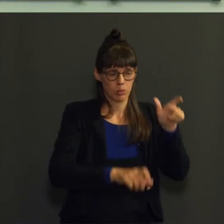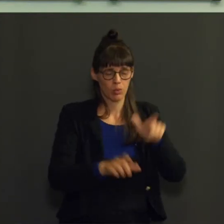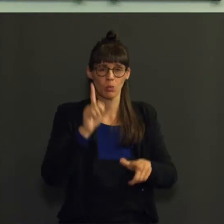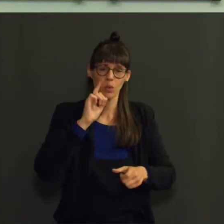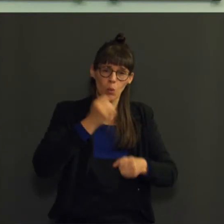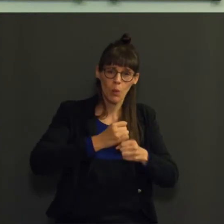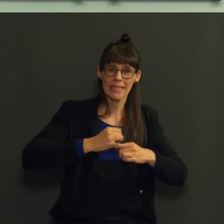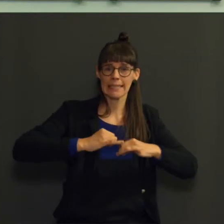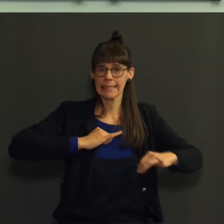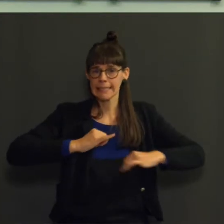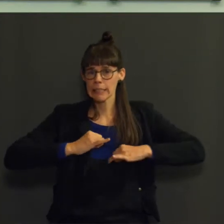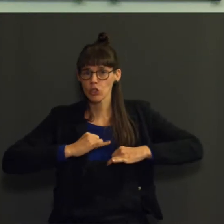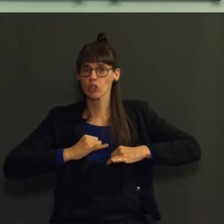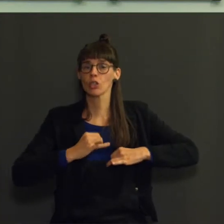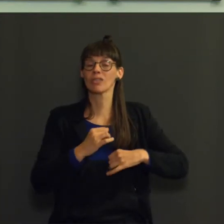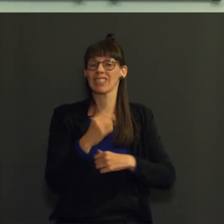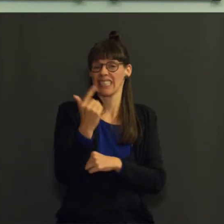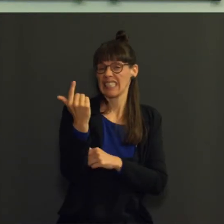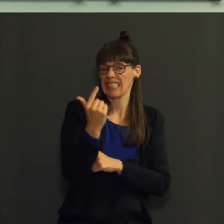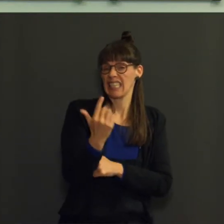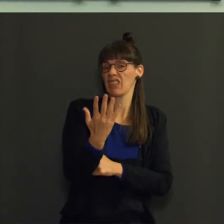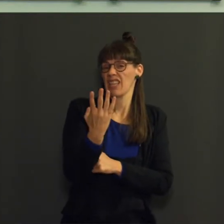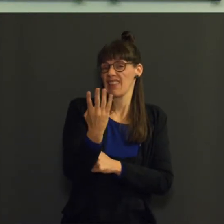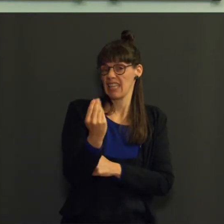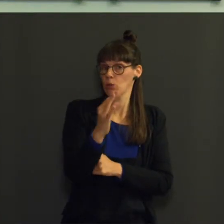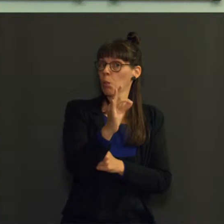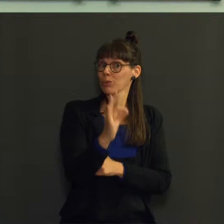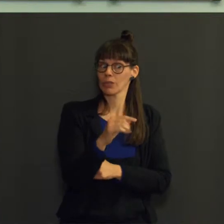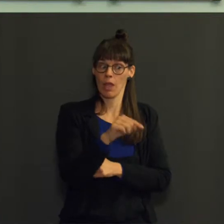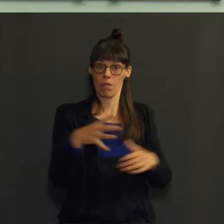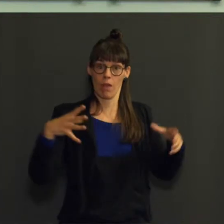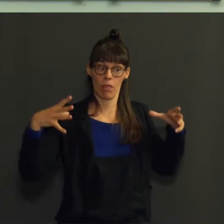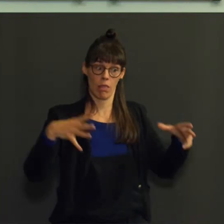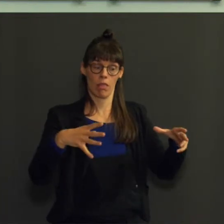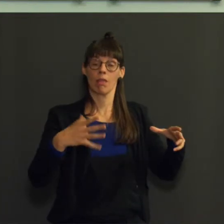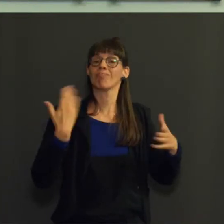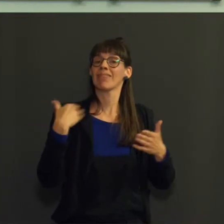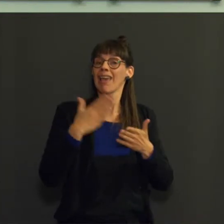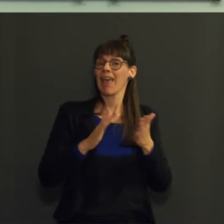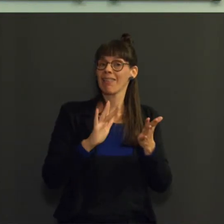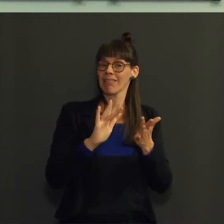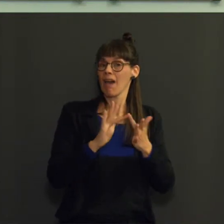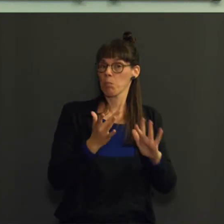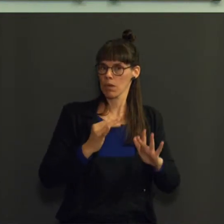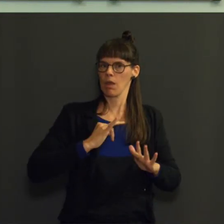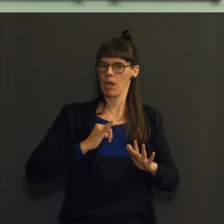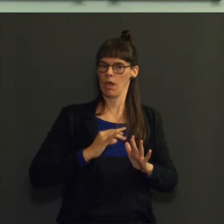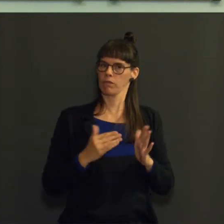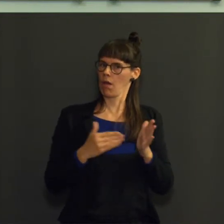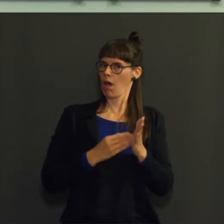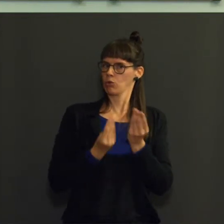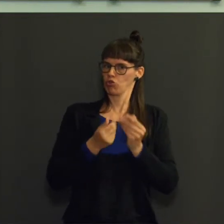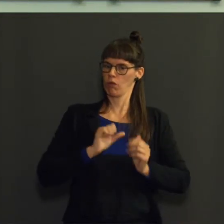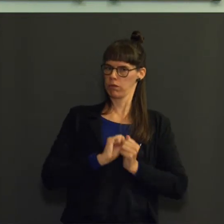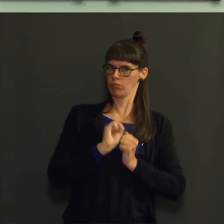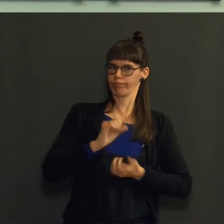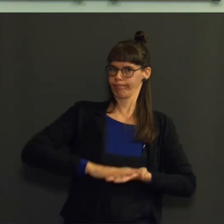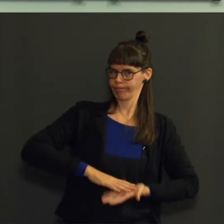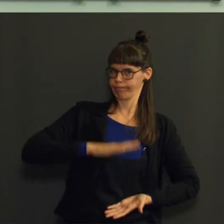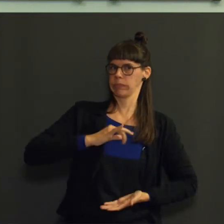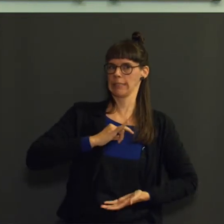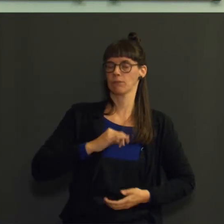in de ziekenhuizen, of zo'n 97%, had eind april antistoffen. In de